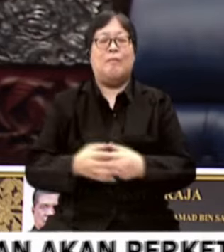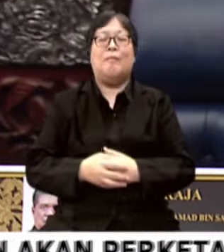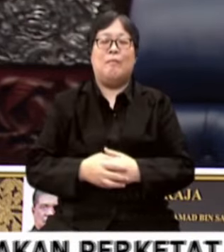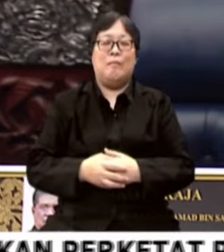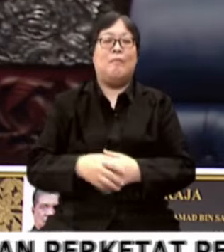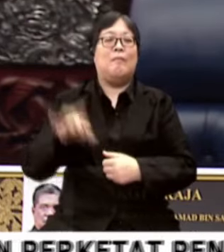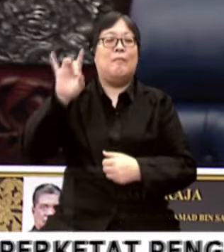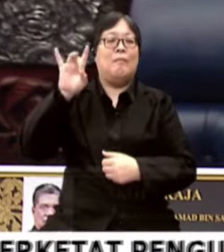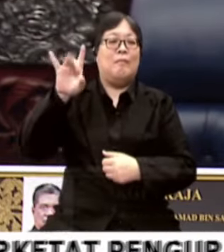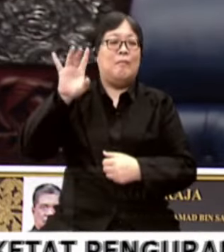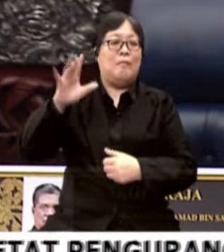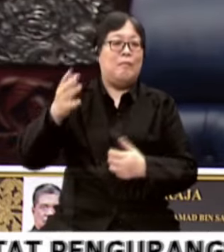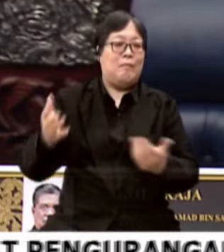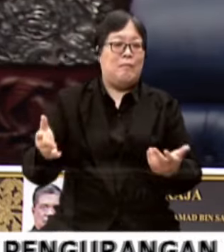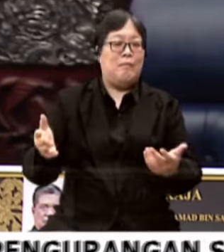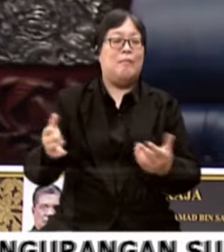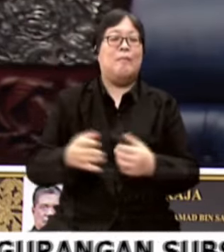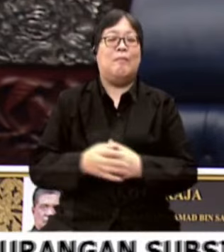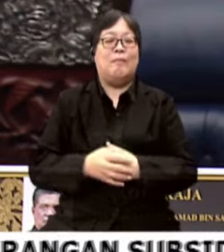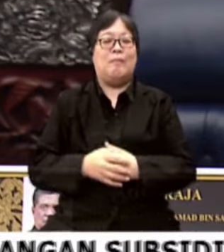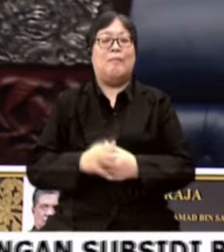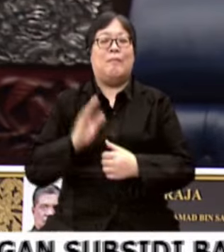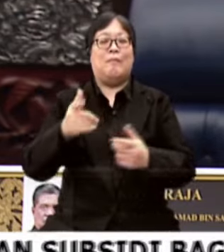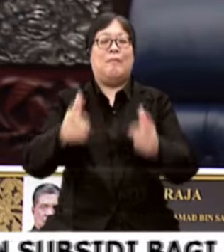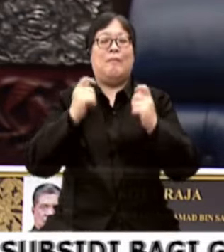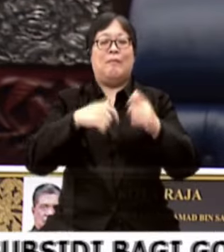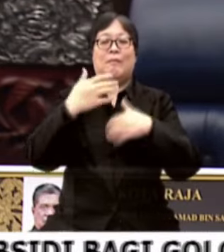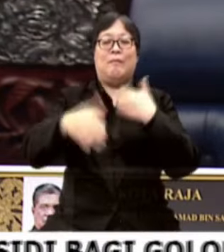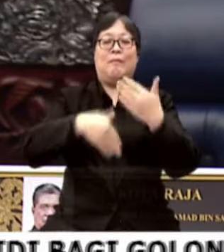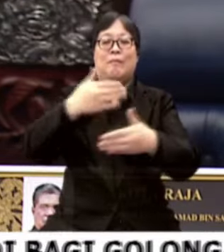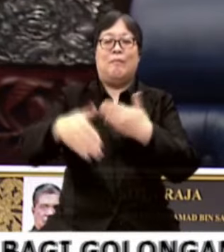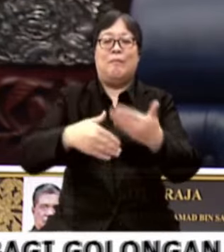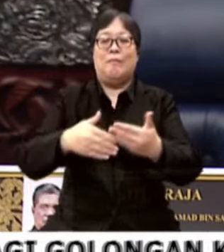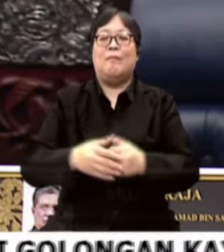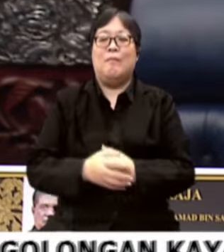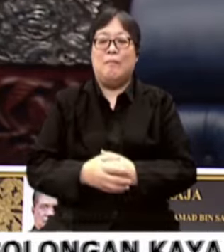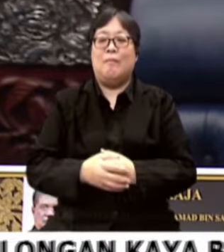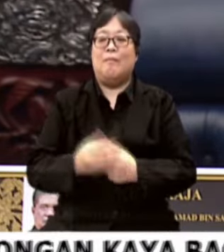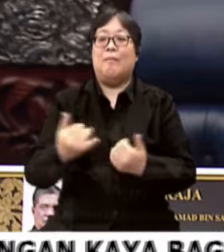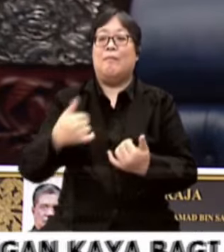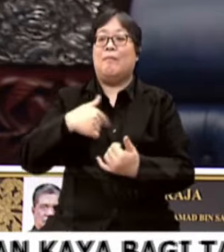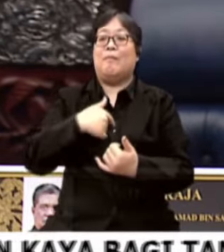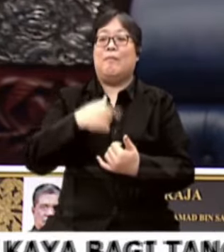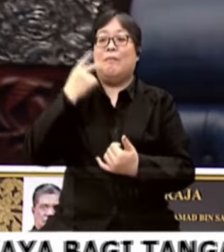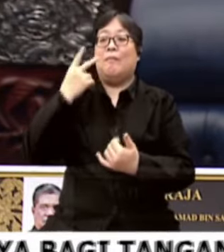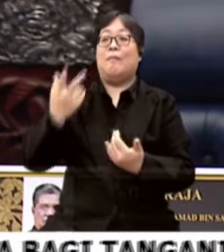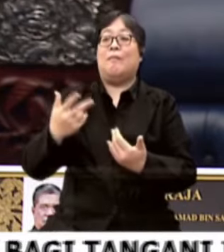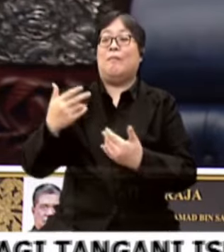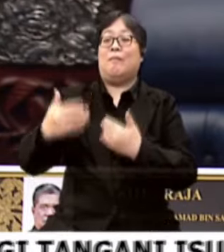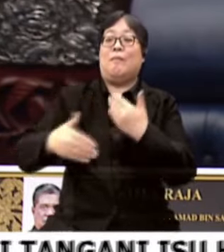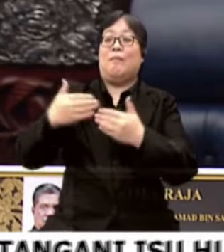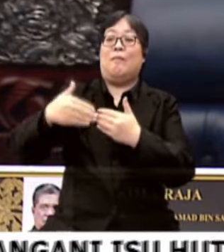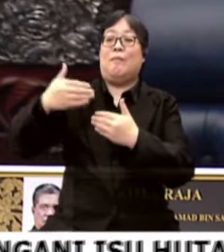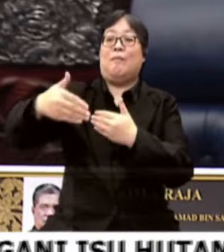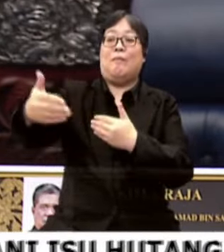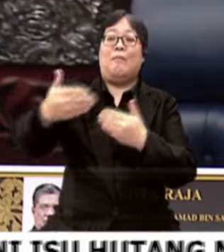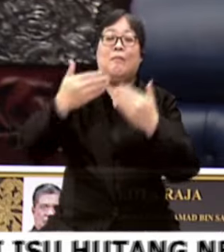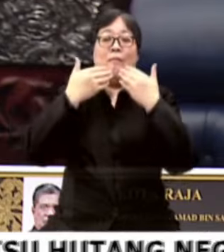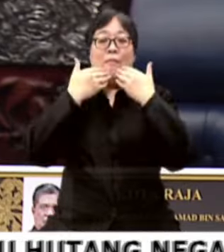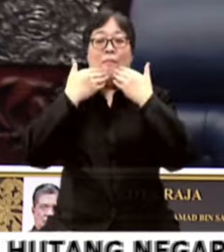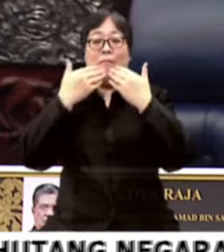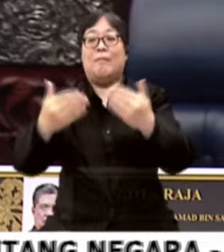Insyaallah akan di percepatkan dan kita sedang melihat kepada jangka Masuk sebelah sana terima